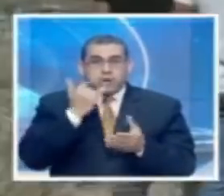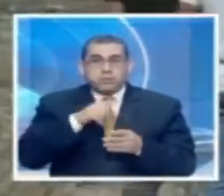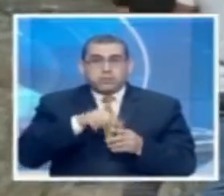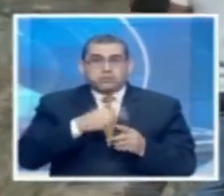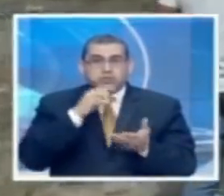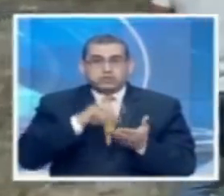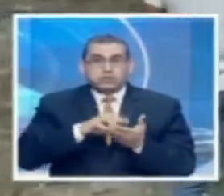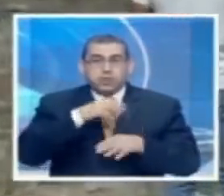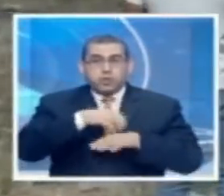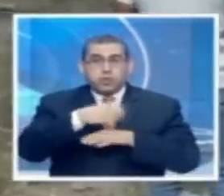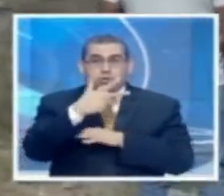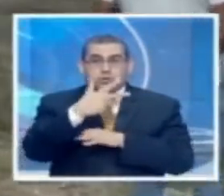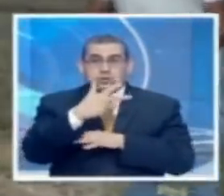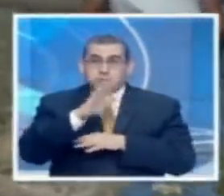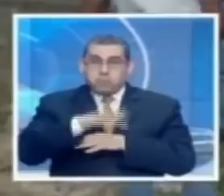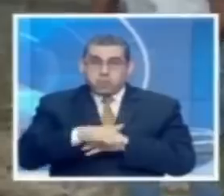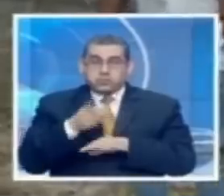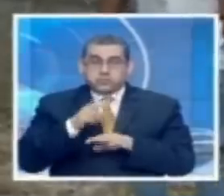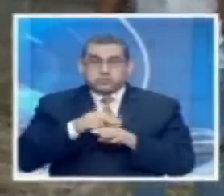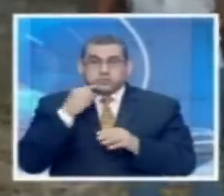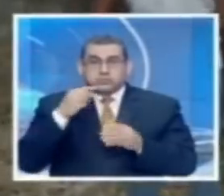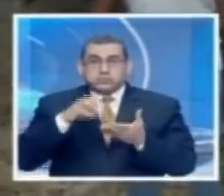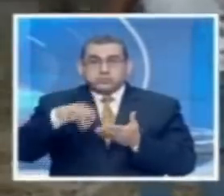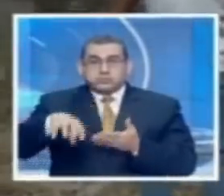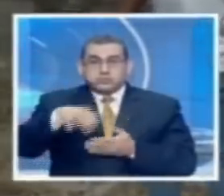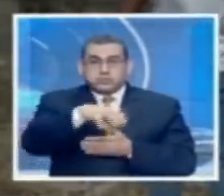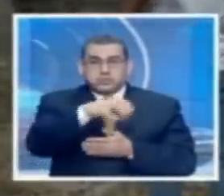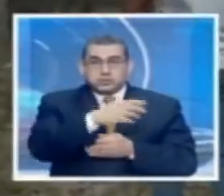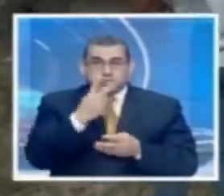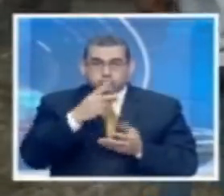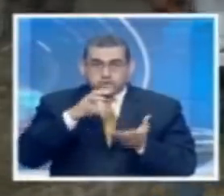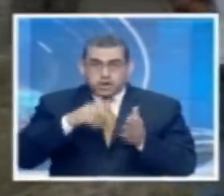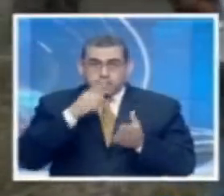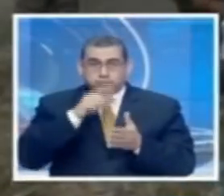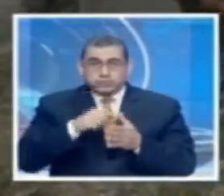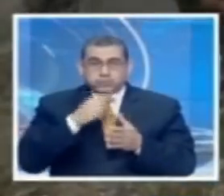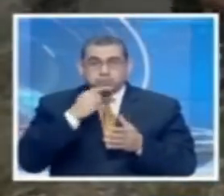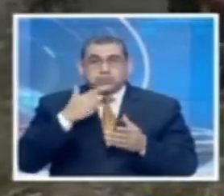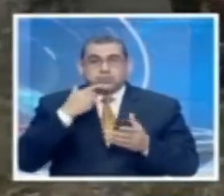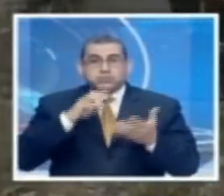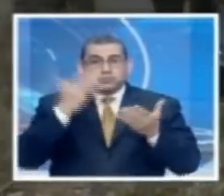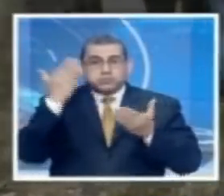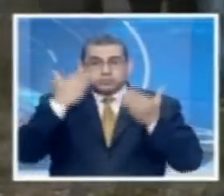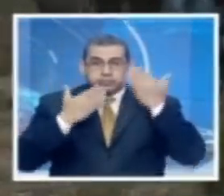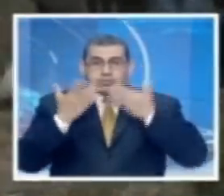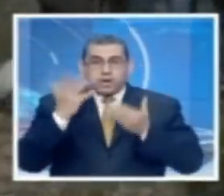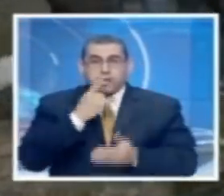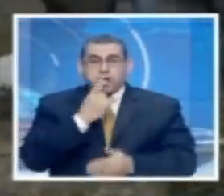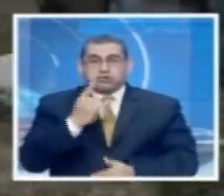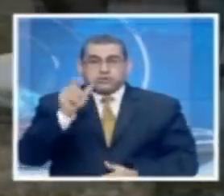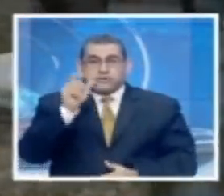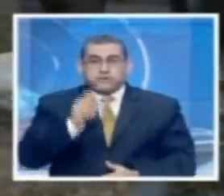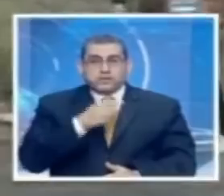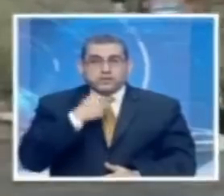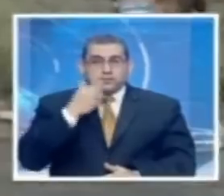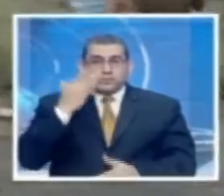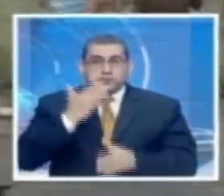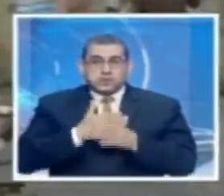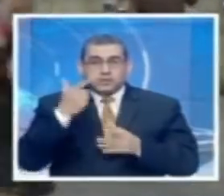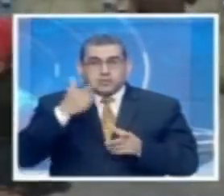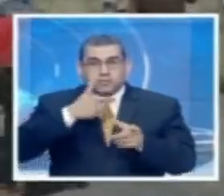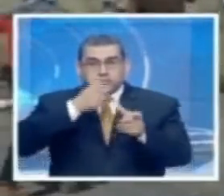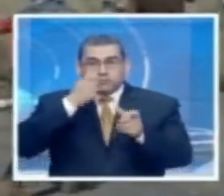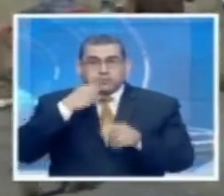الواقعه بشمال القدس. وفي بلدتي عناتة وأبو ديس بشرق القدس أصيب خلالها عشرات المواطنين